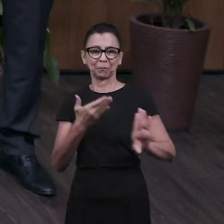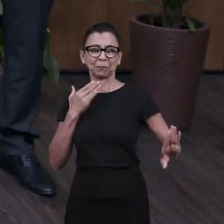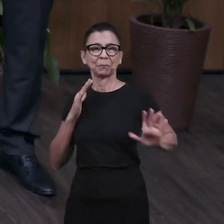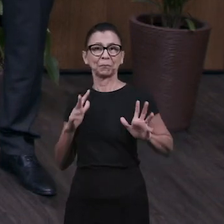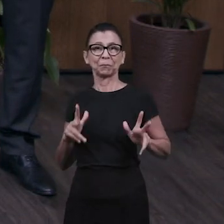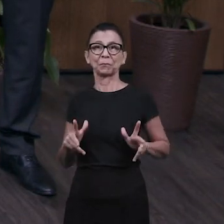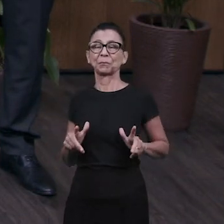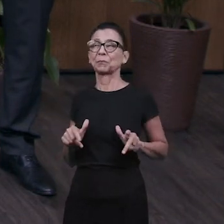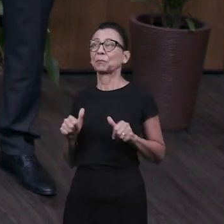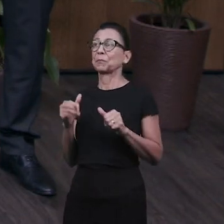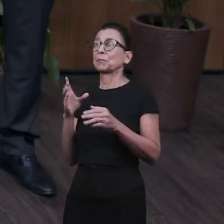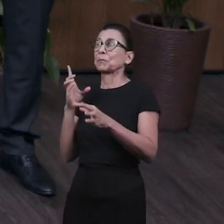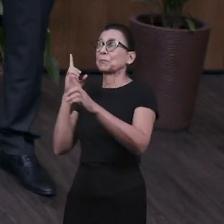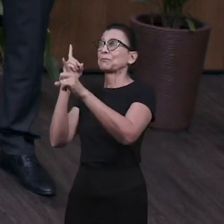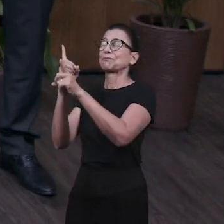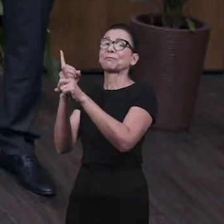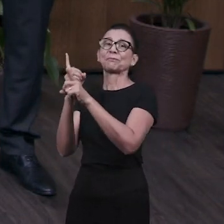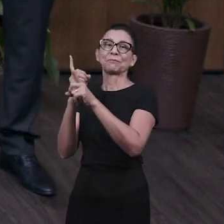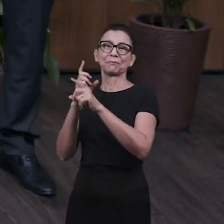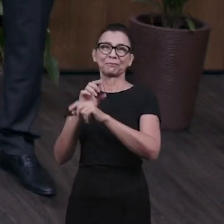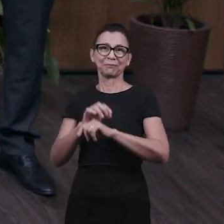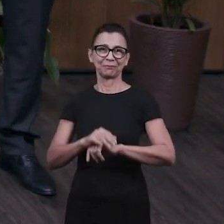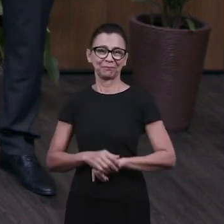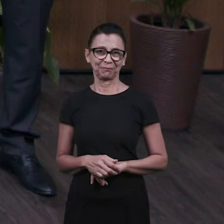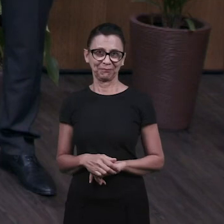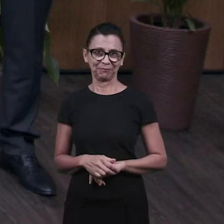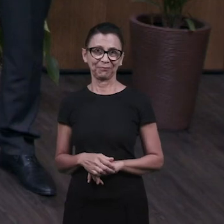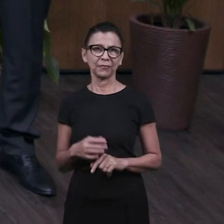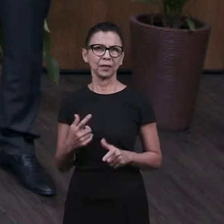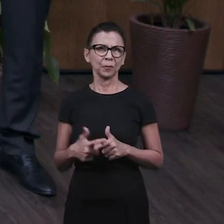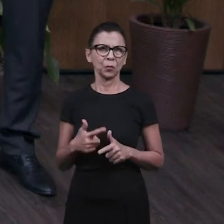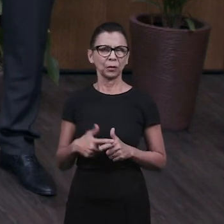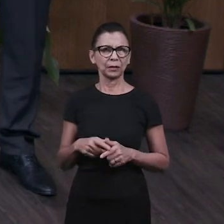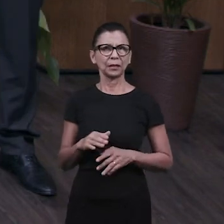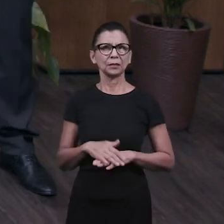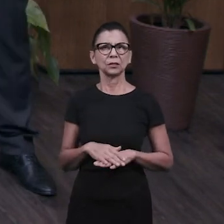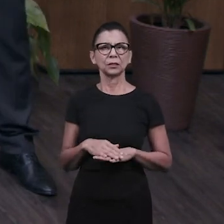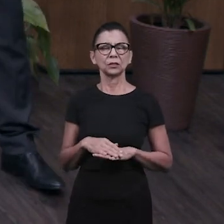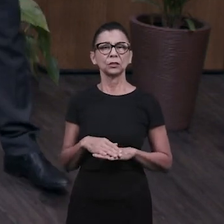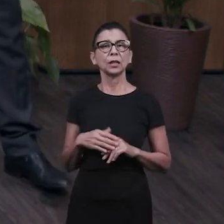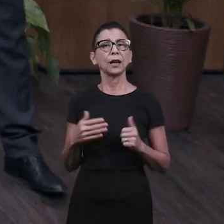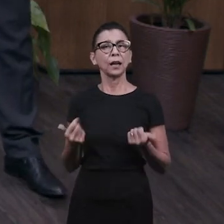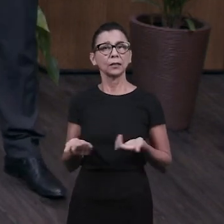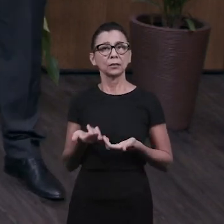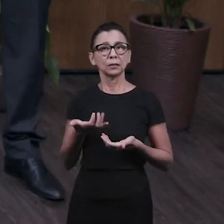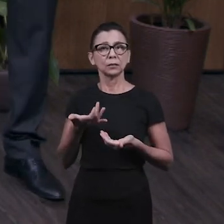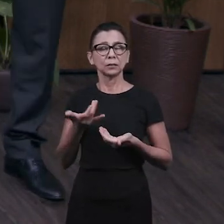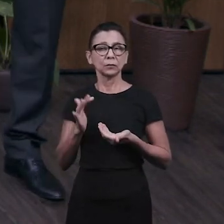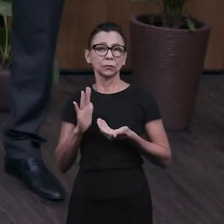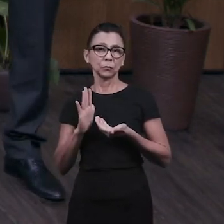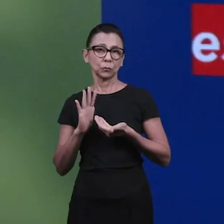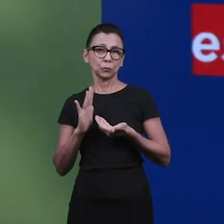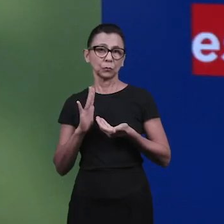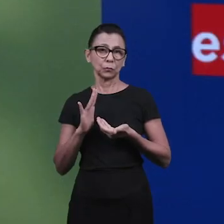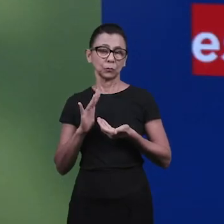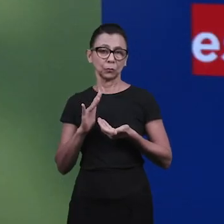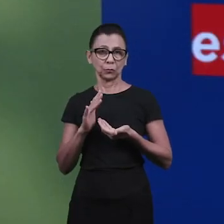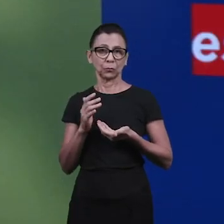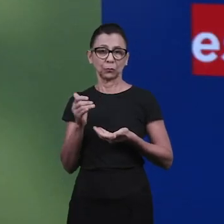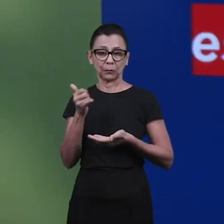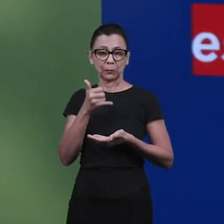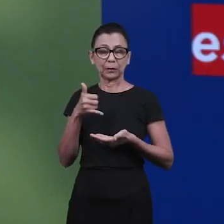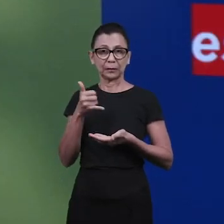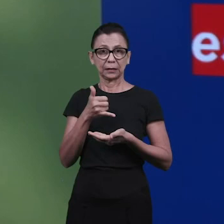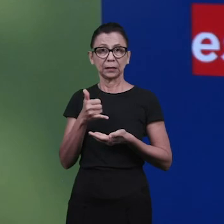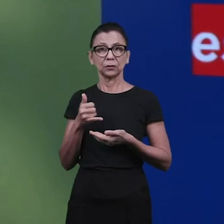Pourquoi? Parce qu'elles avaient l'huile de réserve, même en étant déjà tard. Ainsi,